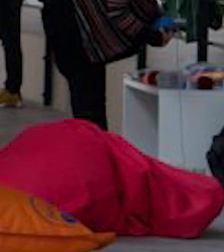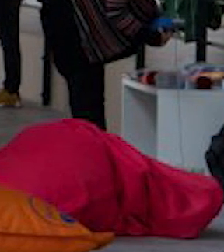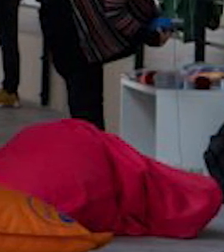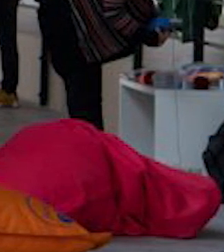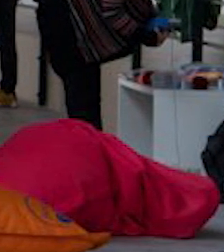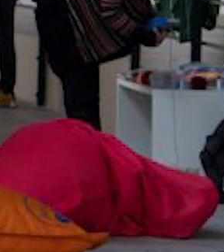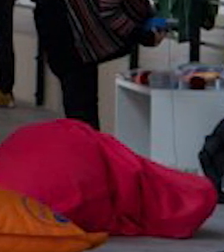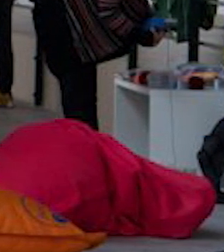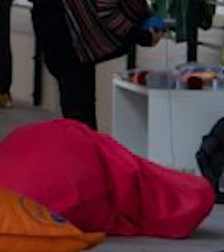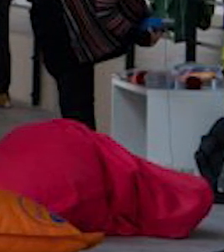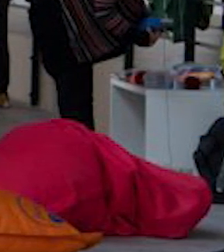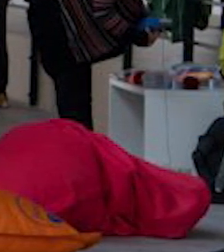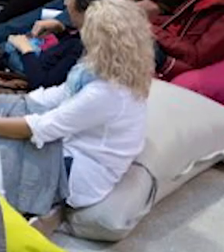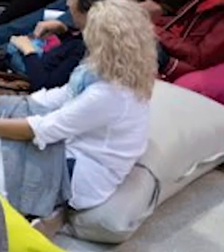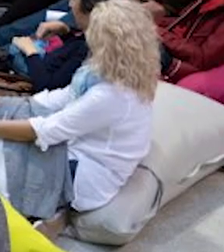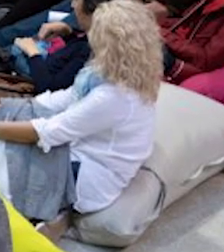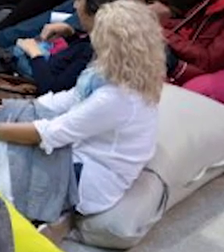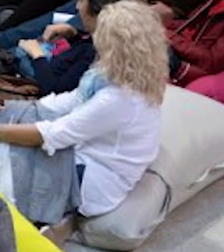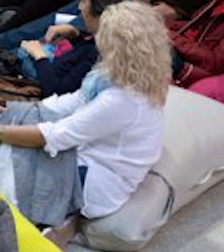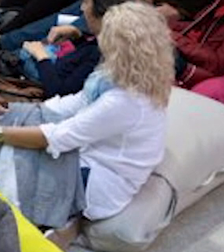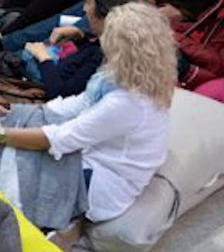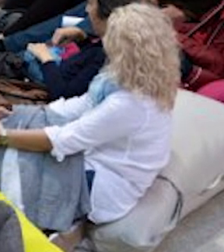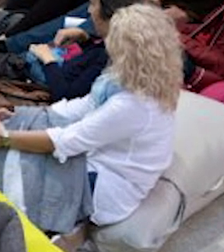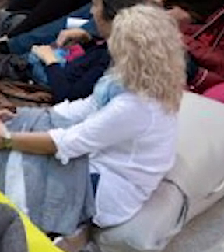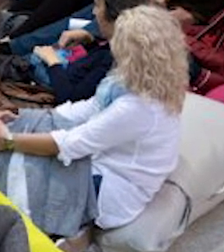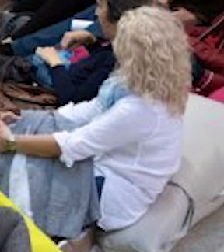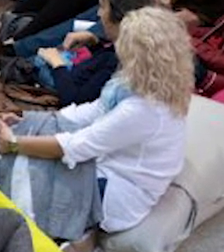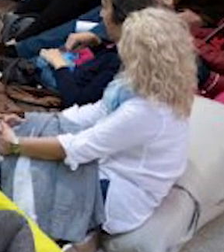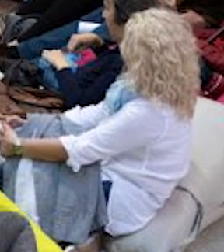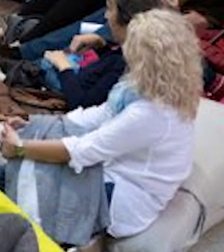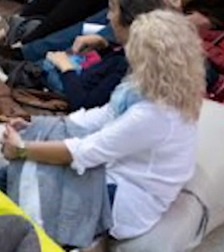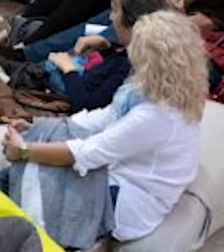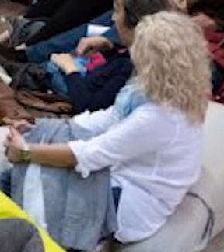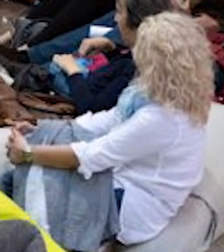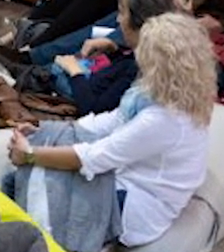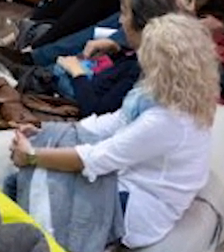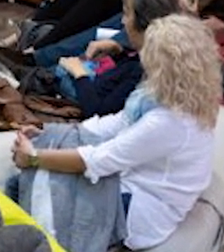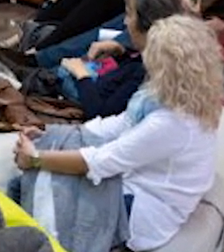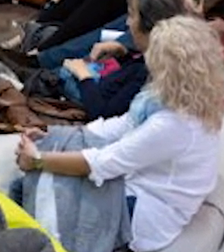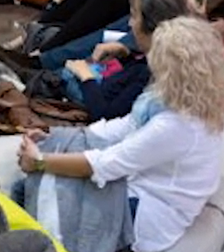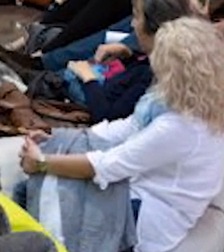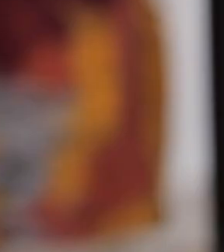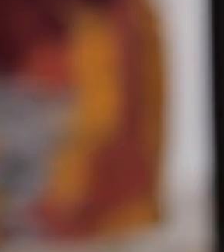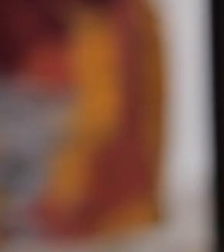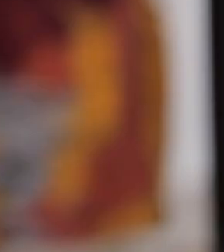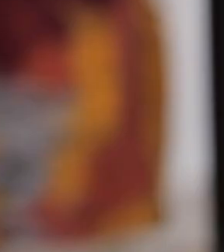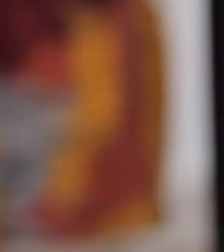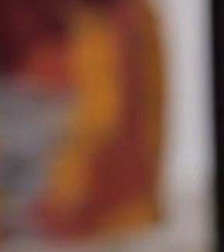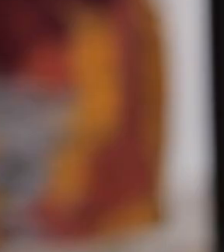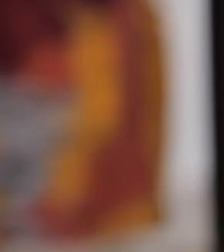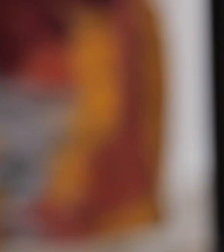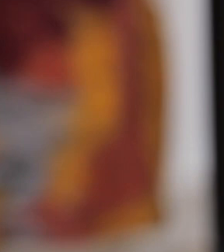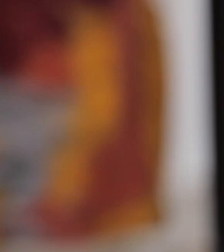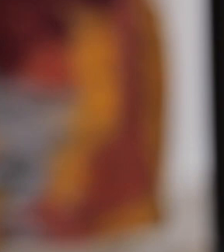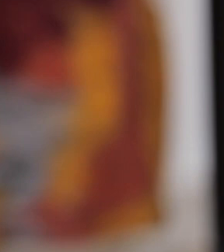prima dată cu un mare proiect în 2017 cu ocazia Bienalei. Cu siguranță medierea e unul dintre aspectele cele